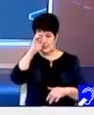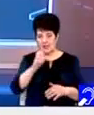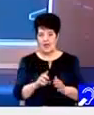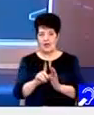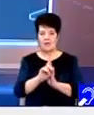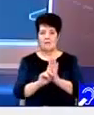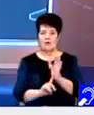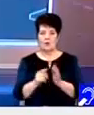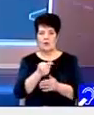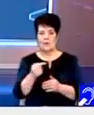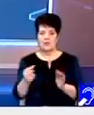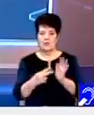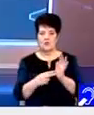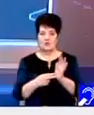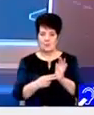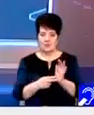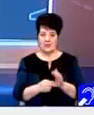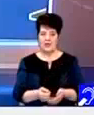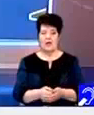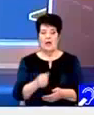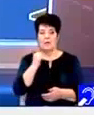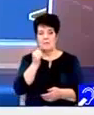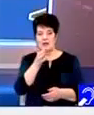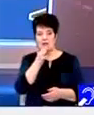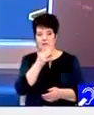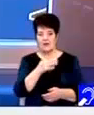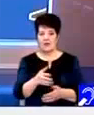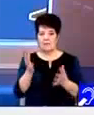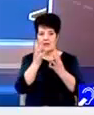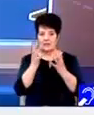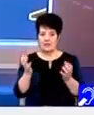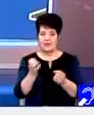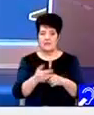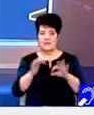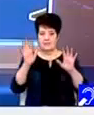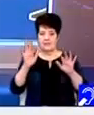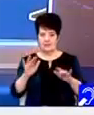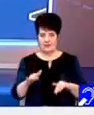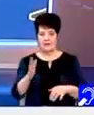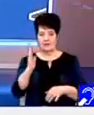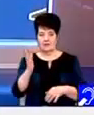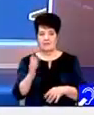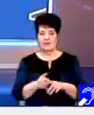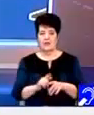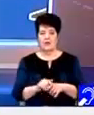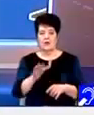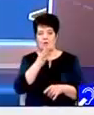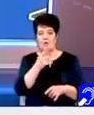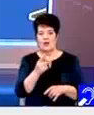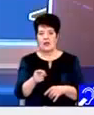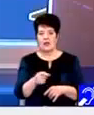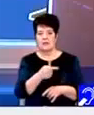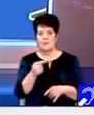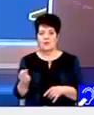va coborî până la minus 7 grade Celsius. Mâine vremea rămâne închisă, va continua să ningă, iar temperaturile maxime vor varia între minus